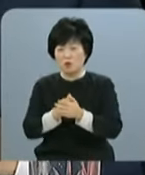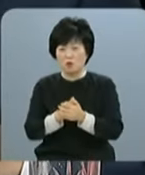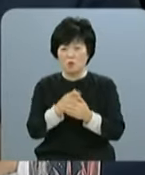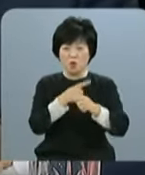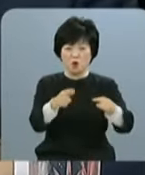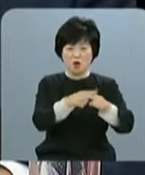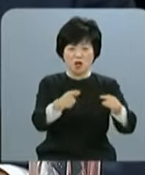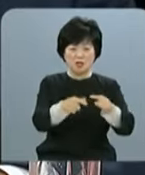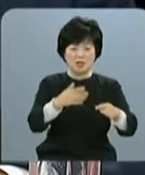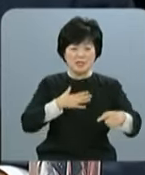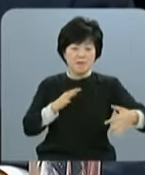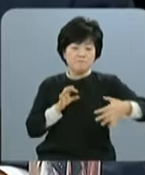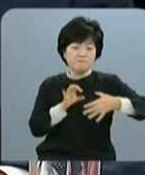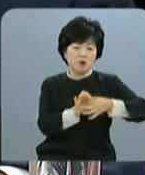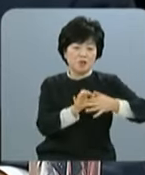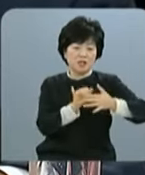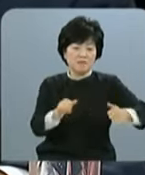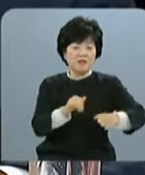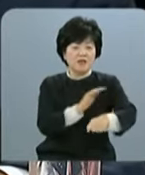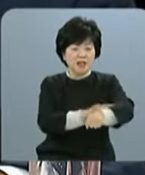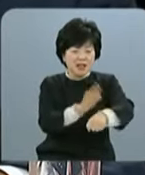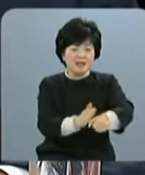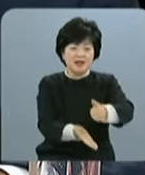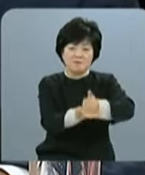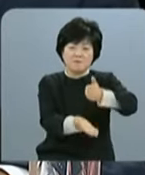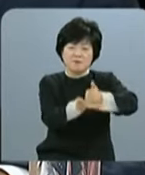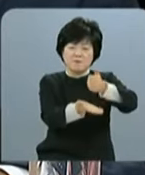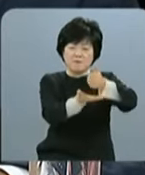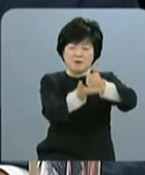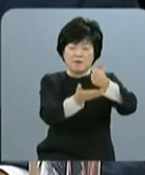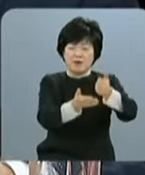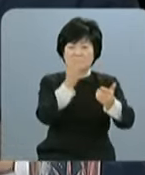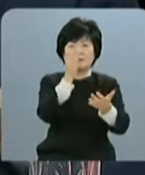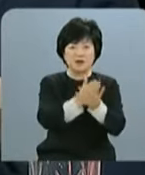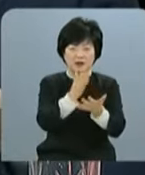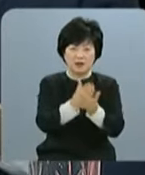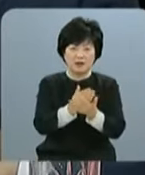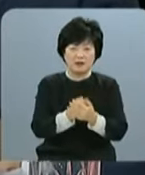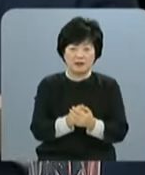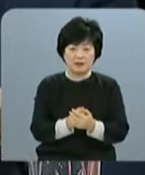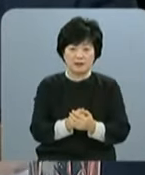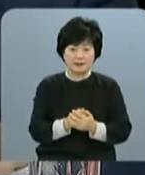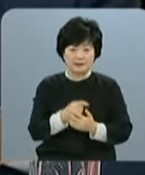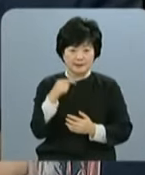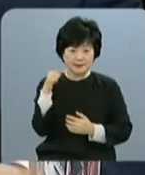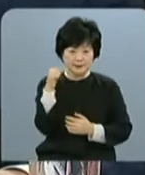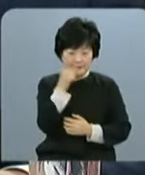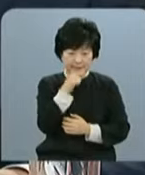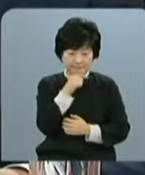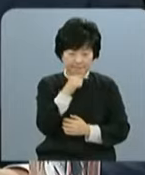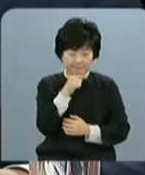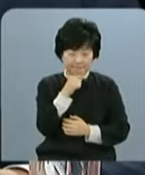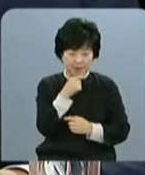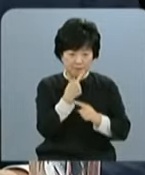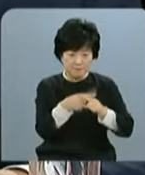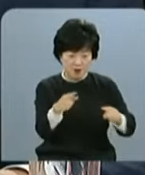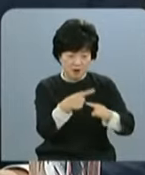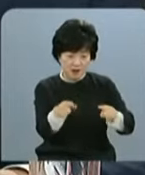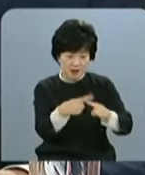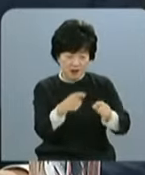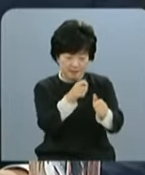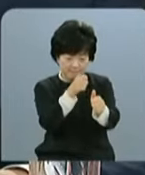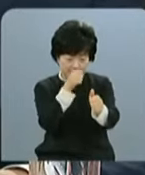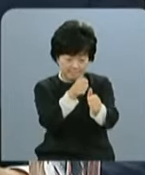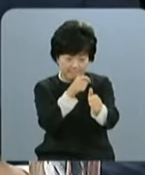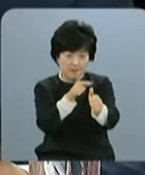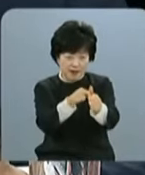자기네 사람들은 전부 잘했다는 자화자찬으로 해서 이렇게 방어막을 칠 게 아니라 냉정한 평가와 함께 신상필벌 그래서